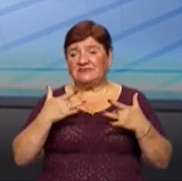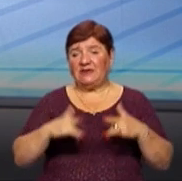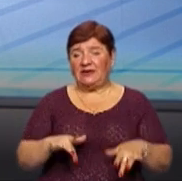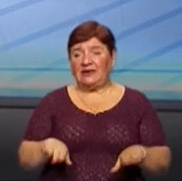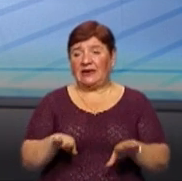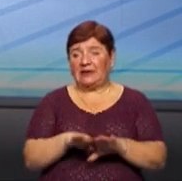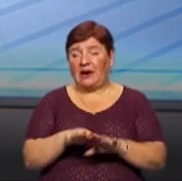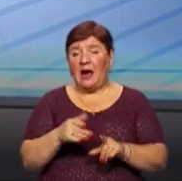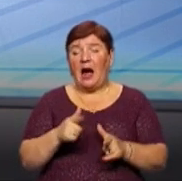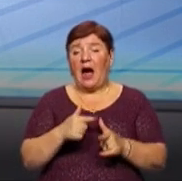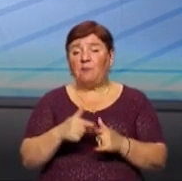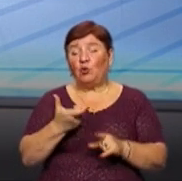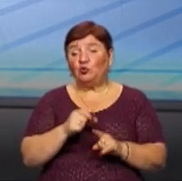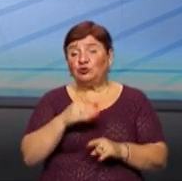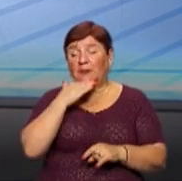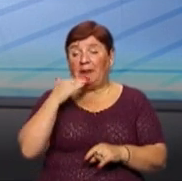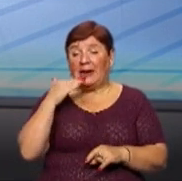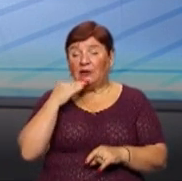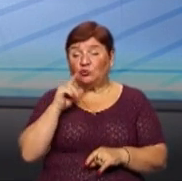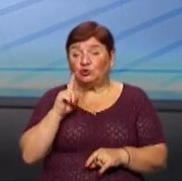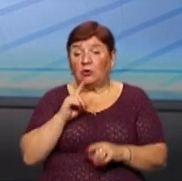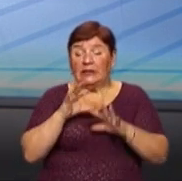і так далі. Або дуже багато помарок, де не можна